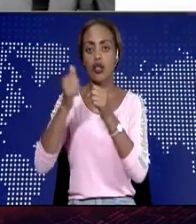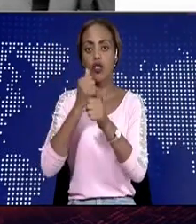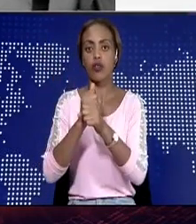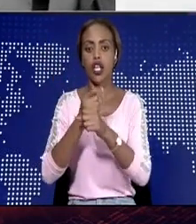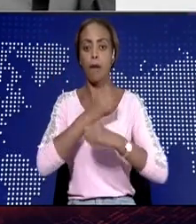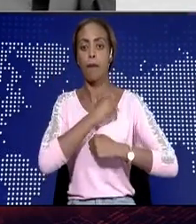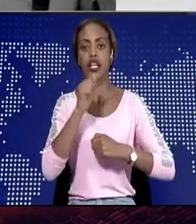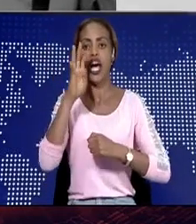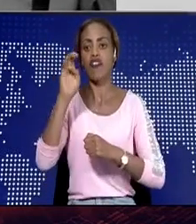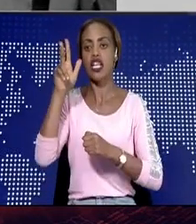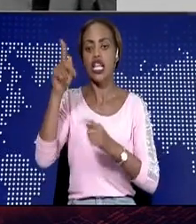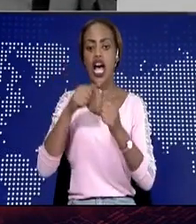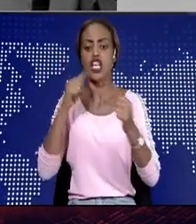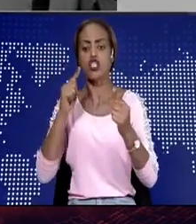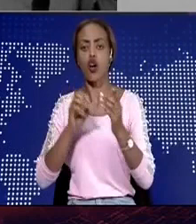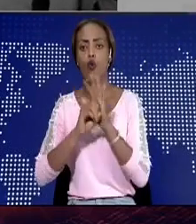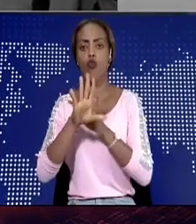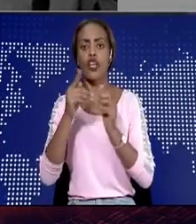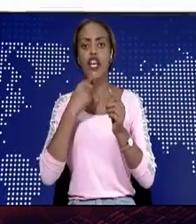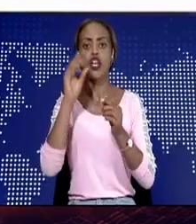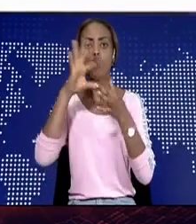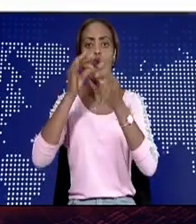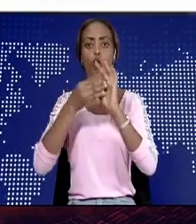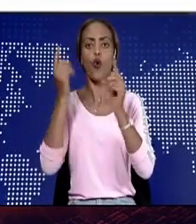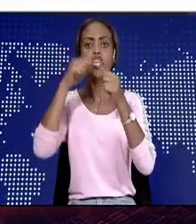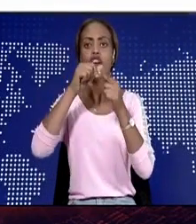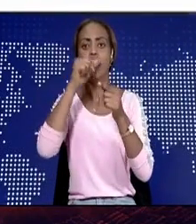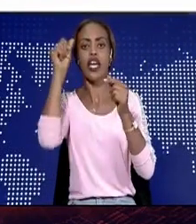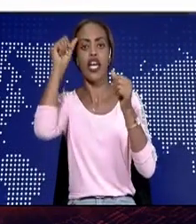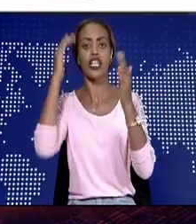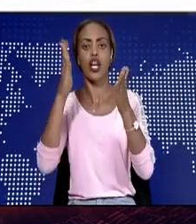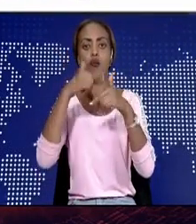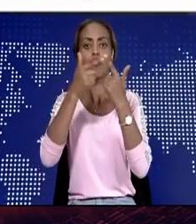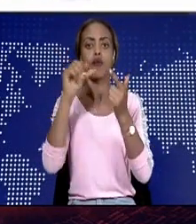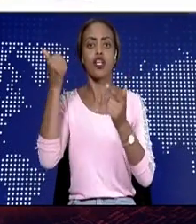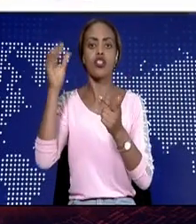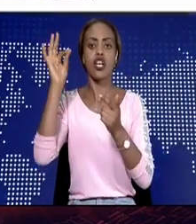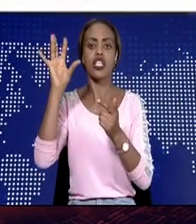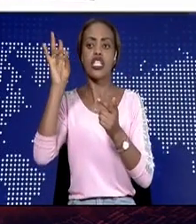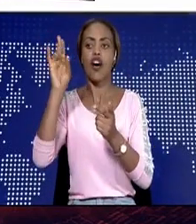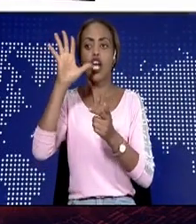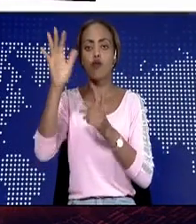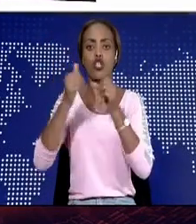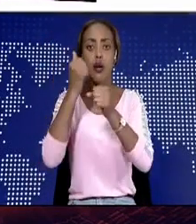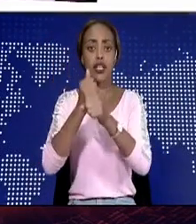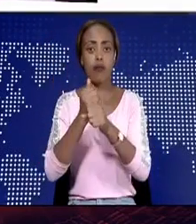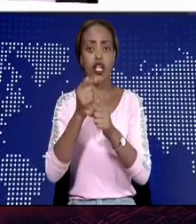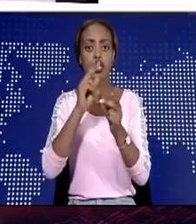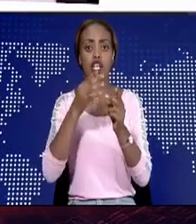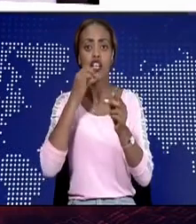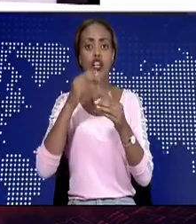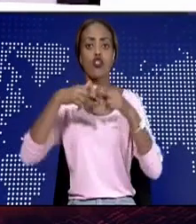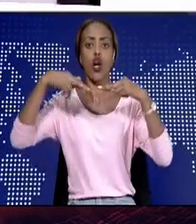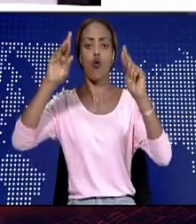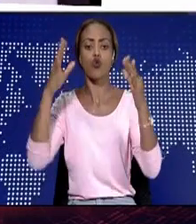برقيد 43 أنت أروا فرق أيح كهوب نابي إرتراب بمقادكم أون بشحن 974 حموشتن أم تمرت درقز